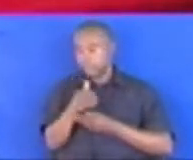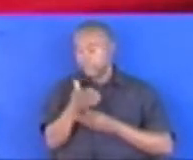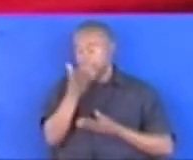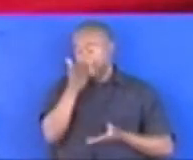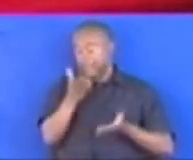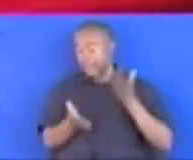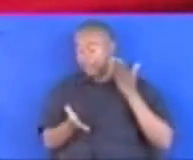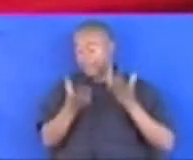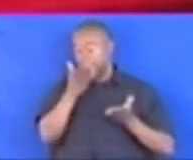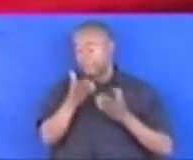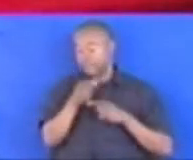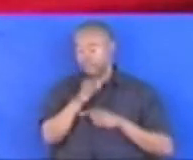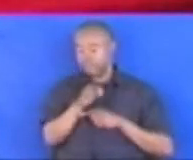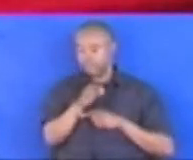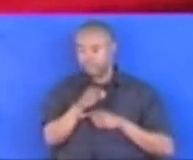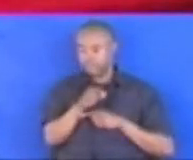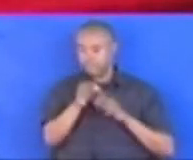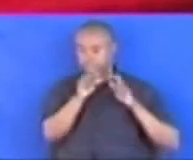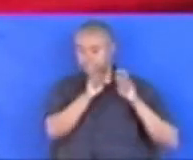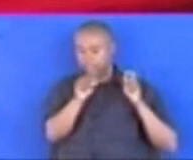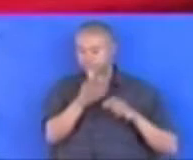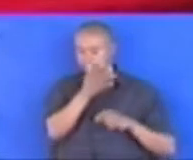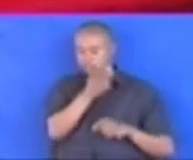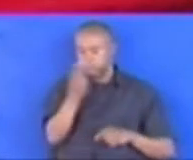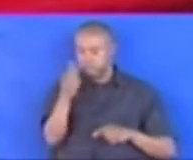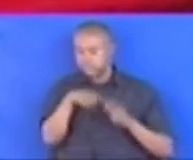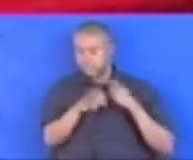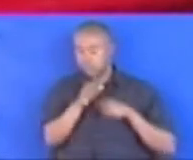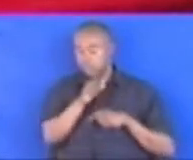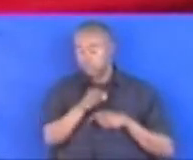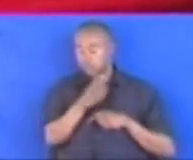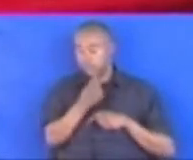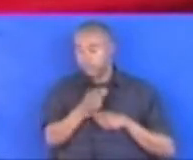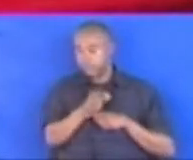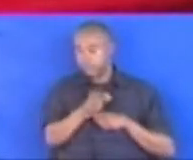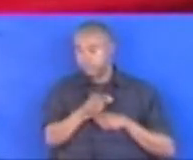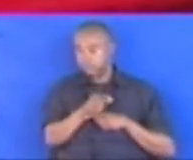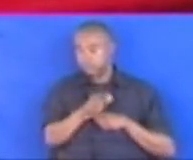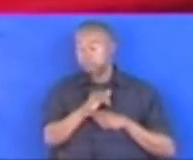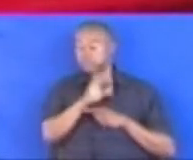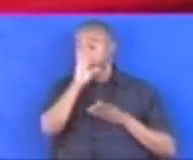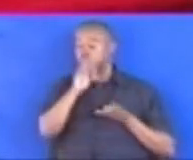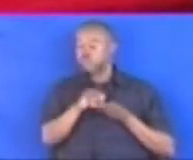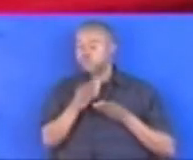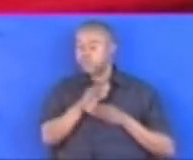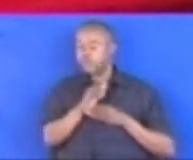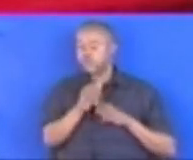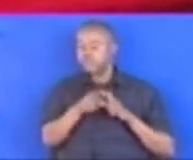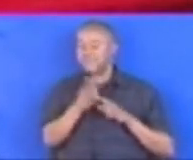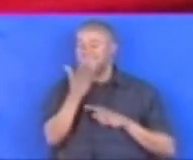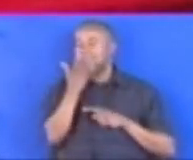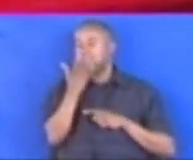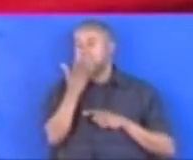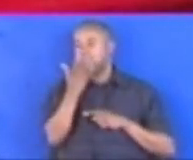na makusanyo ya maduhuri ya fungu namba 52 katika mwaka wa fedha 21-22 ni jumla ya shilingi bilioni